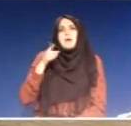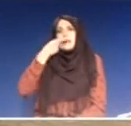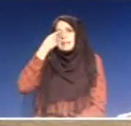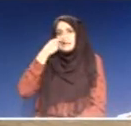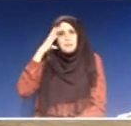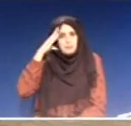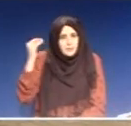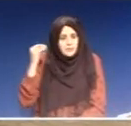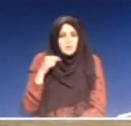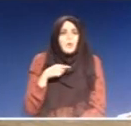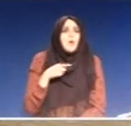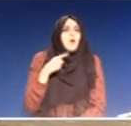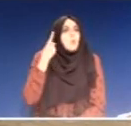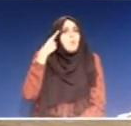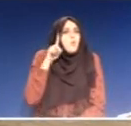عند قيام